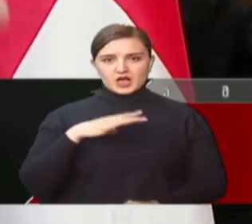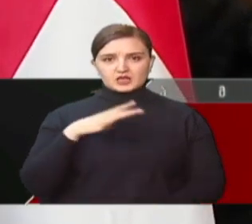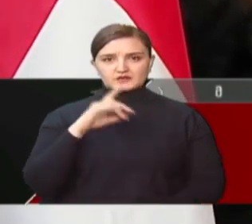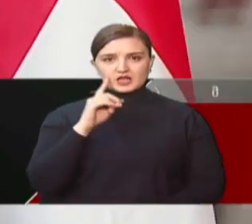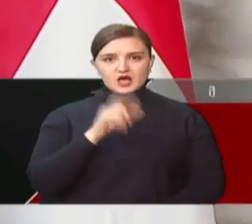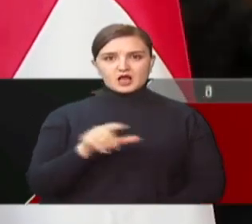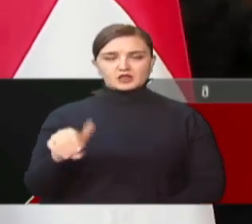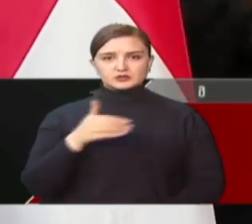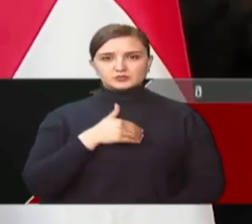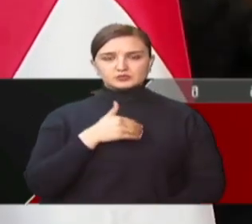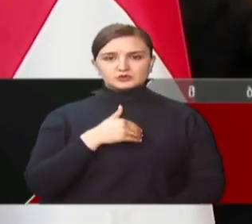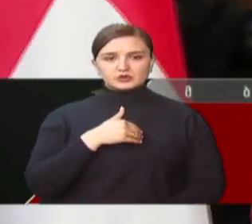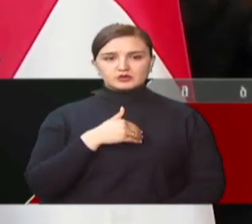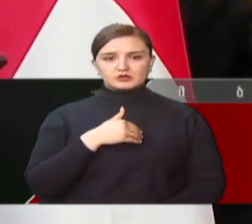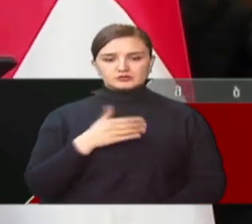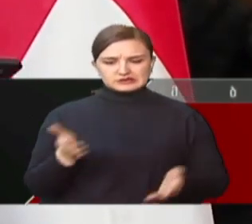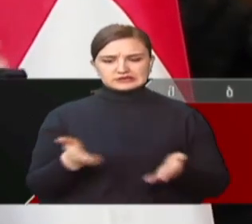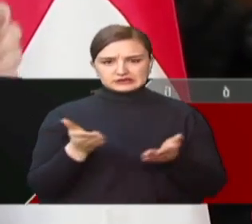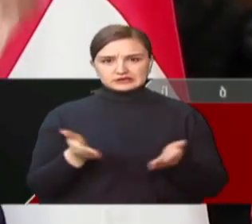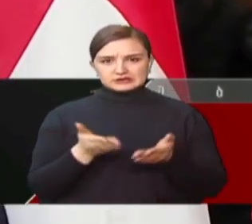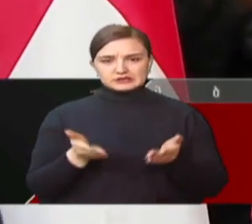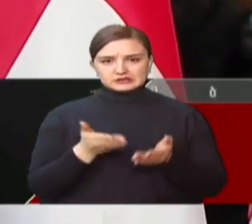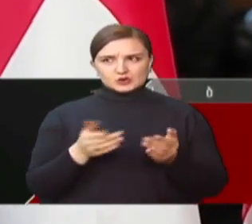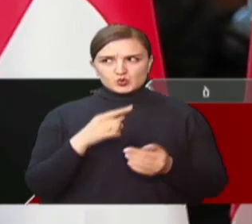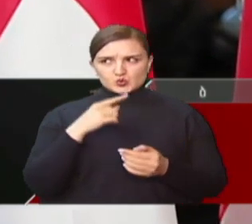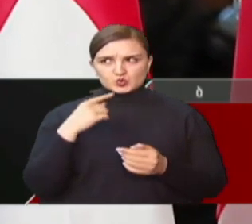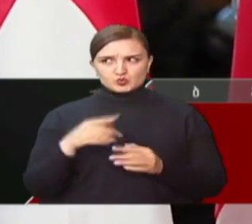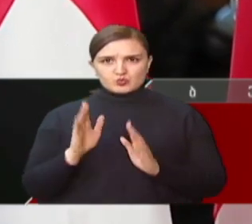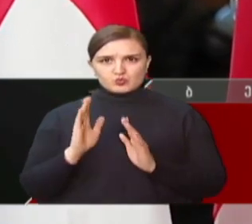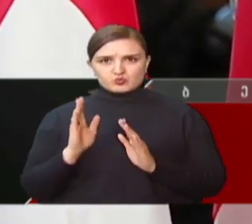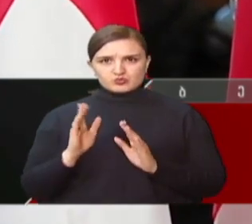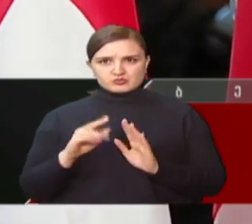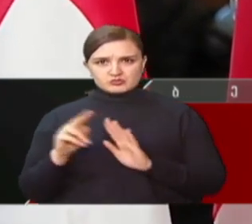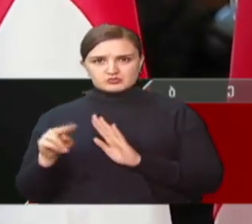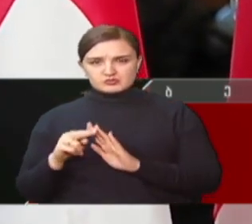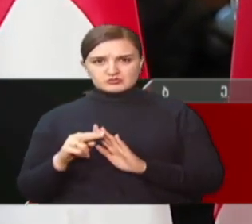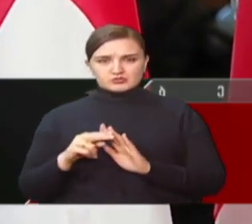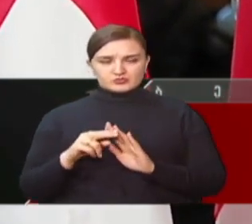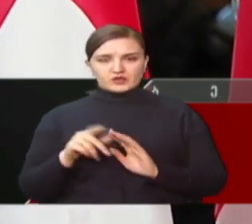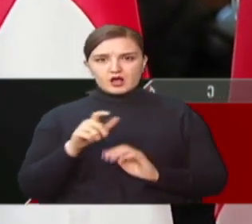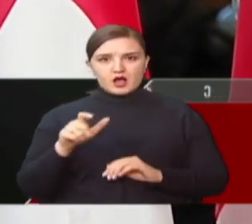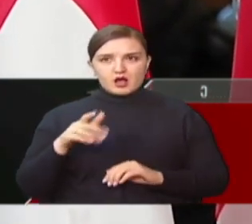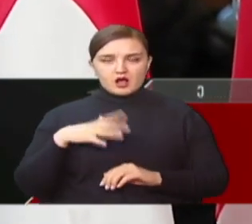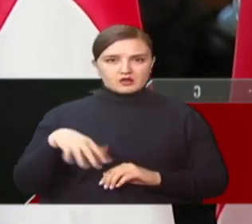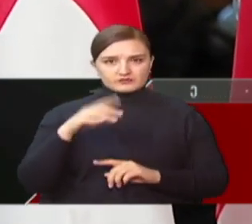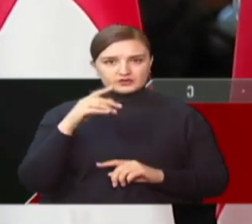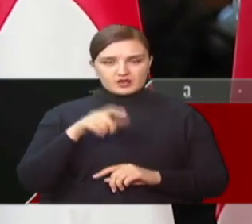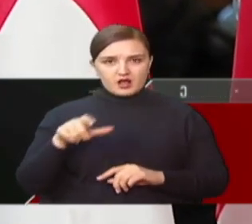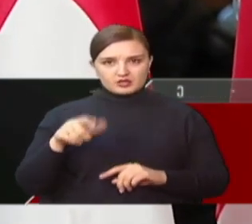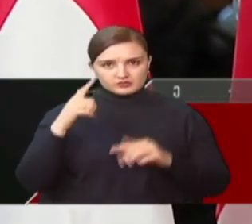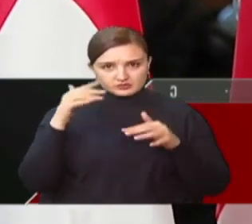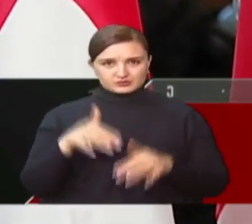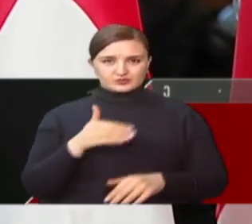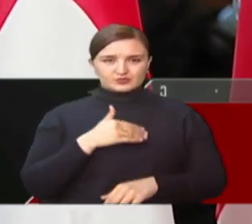ახალგაზრდებს უნდათ რომ გაუგვიძონ რომ აი ეს ახლა ვაბარებენ რუსეს და მოდი ერთად დავდგეთ და ასე შემდეგ და შემდეგ ჩდება ხოლმე ეს